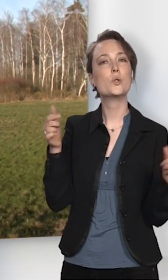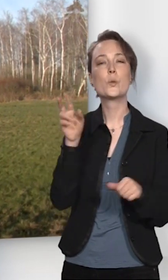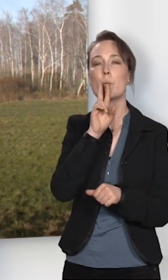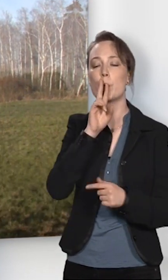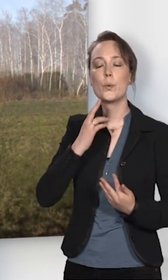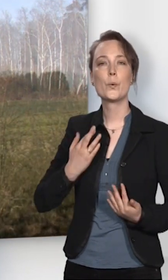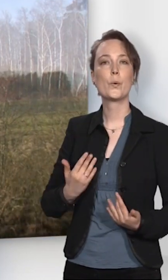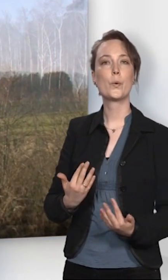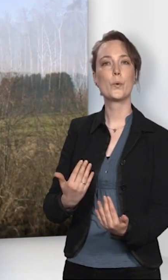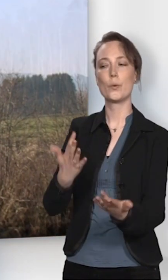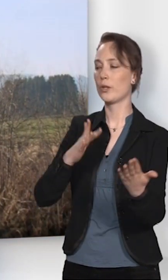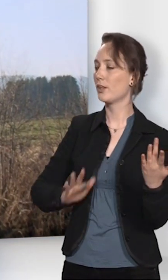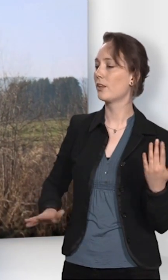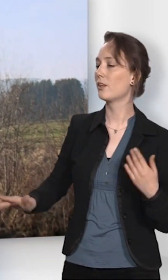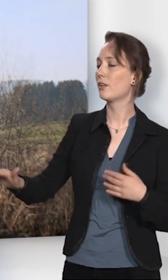Weideland.